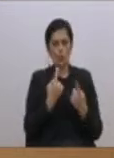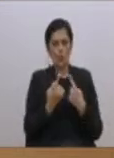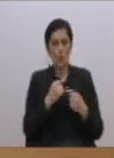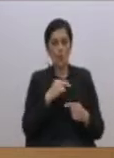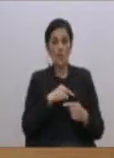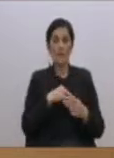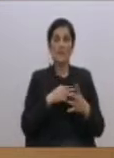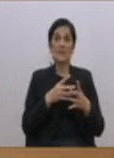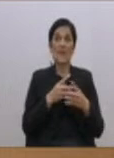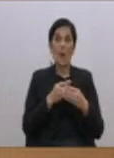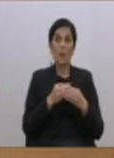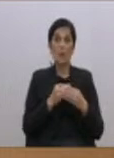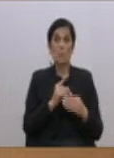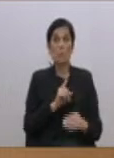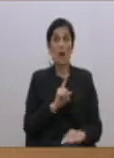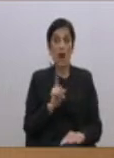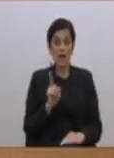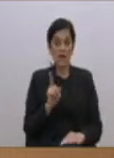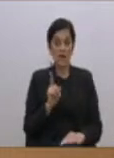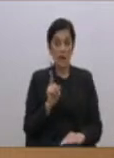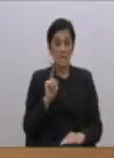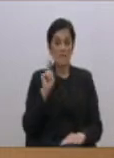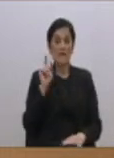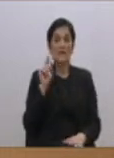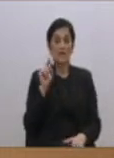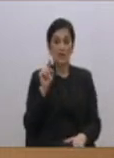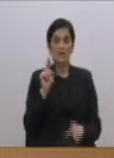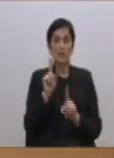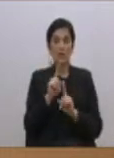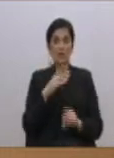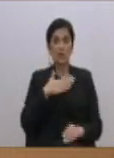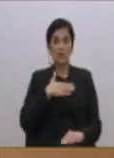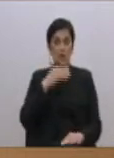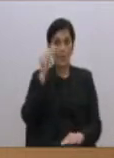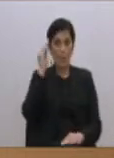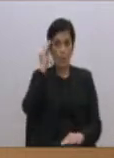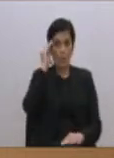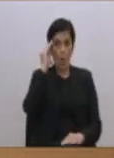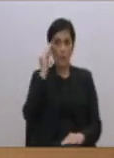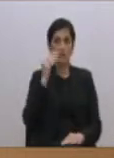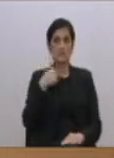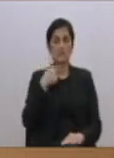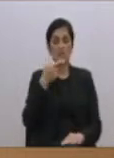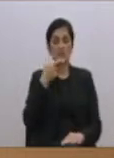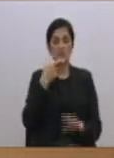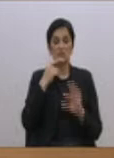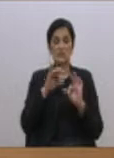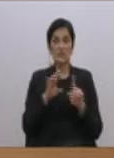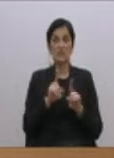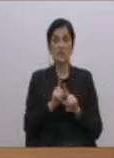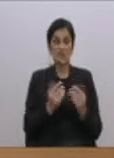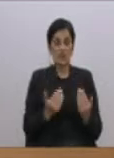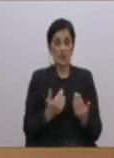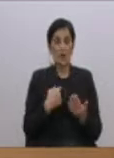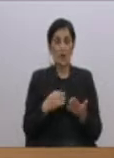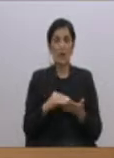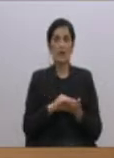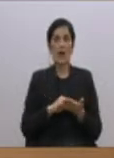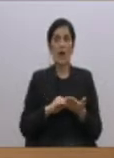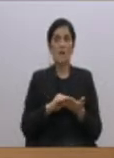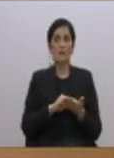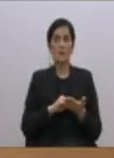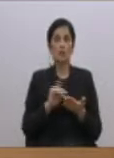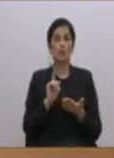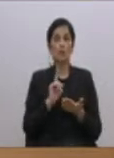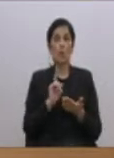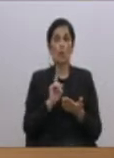თანამშრომლობის, მაგრამ იქაც გამოუხატე ჩემი პოზიცია და აქაც გავიმეორებ,